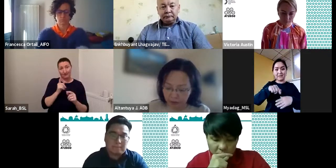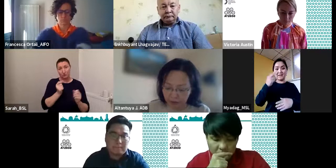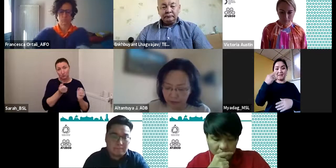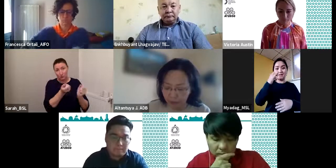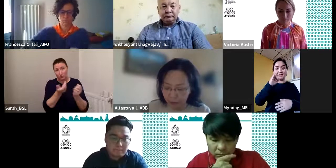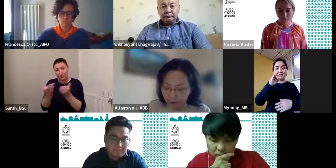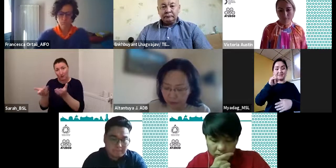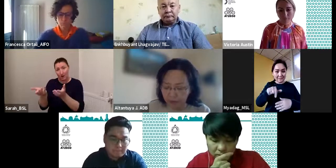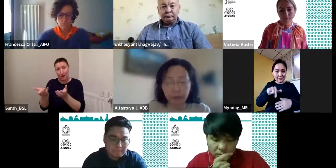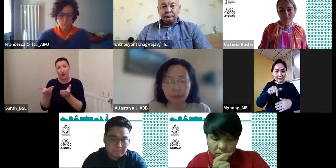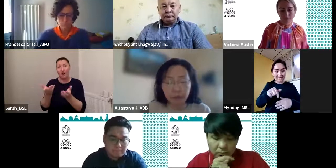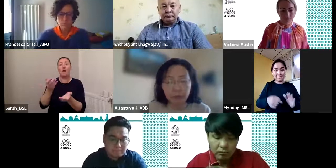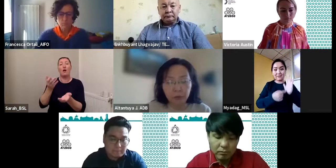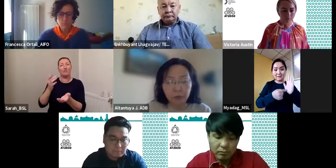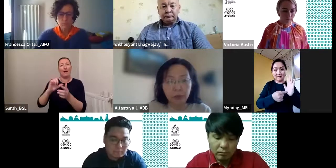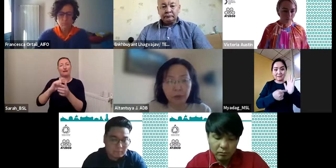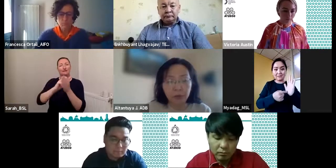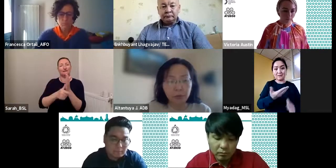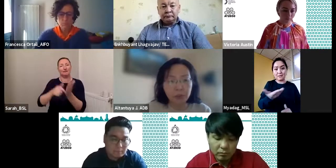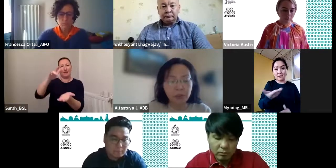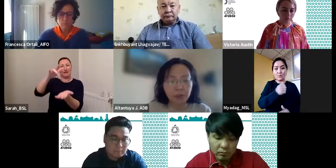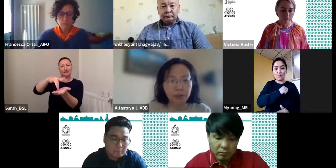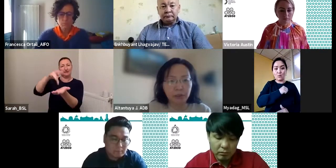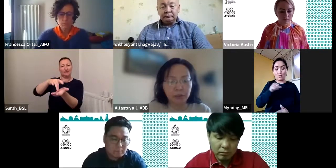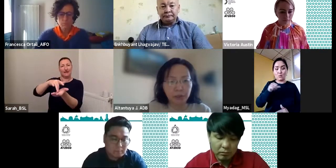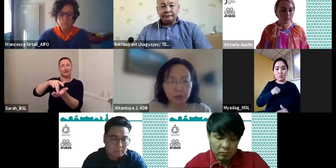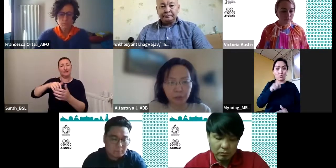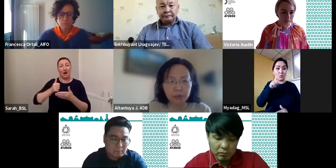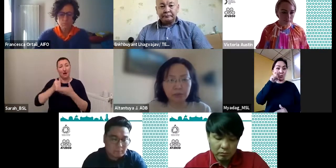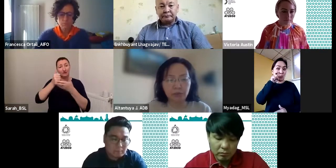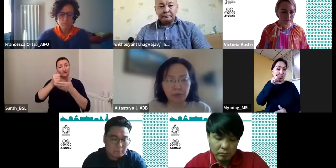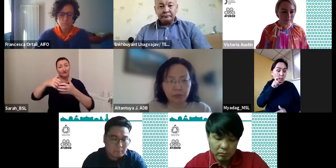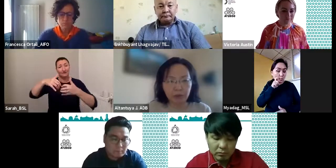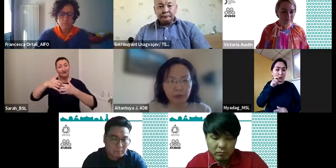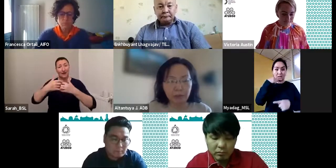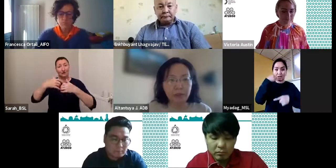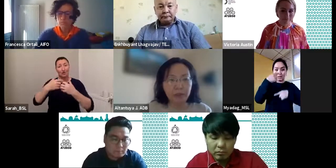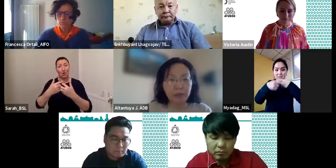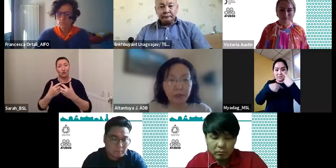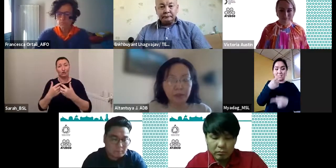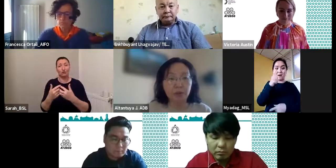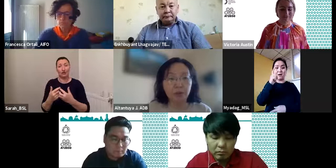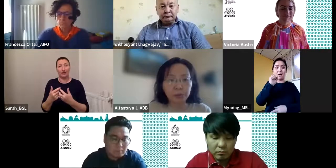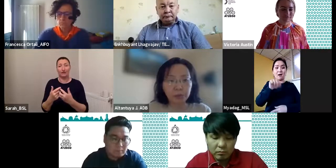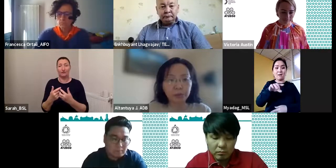нар саяны та бүхний бүгдээрийнх нь хүсэж яриад байгаа тийм хамруулсан загвар гэдгээр